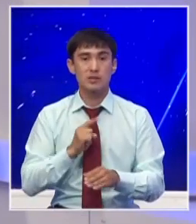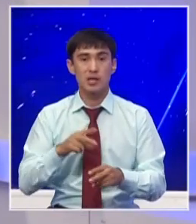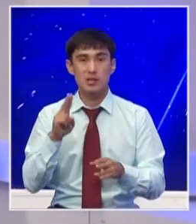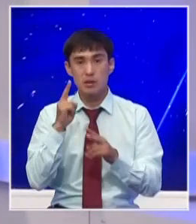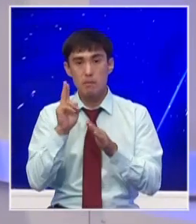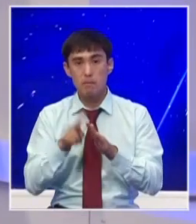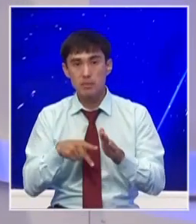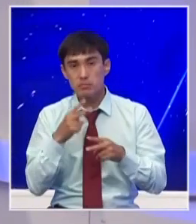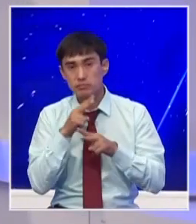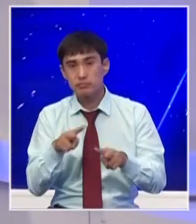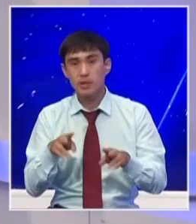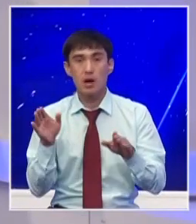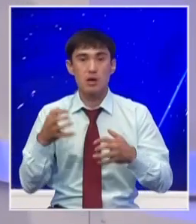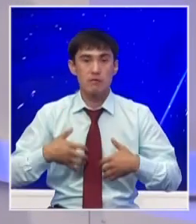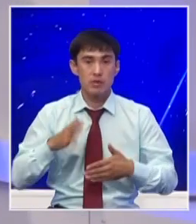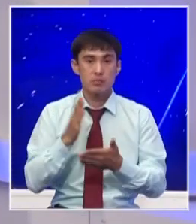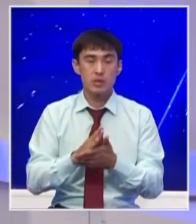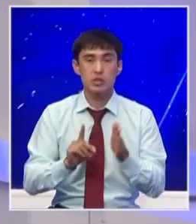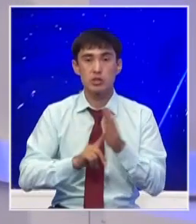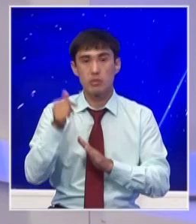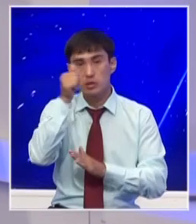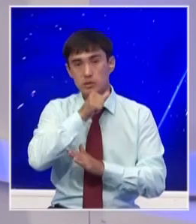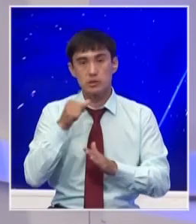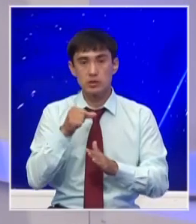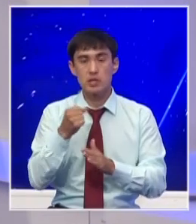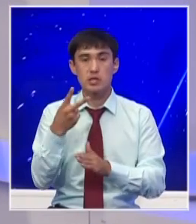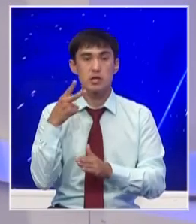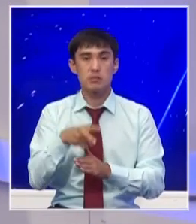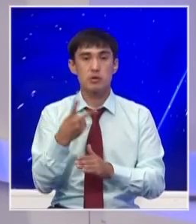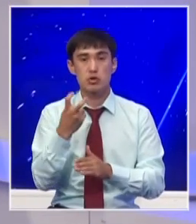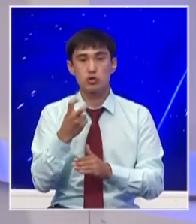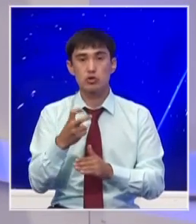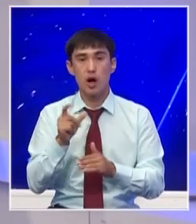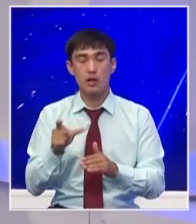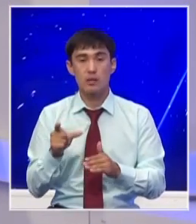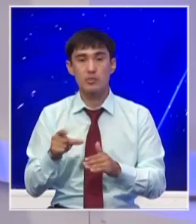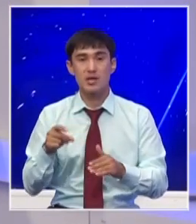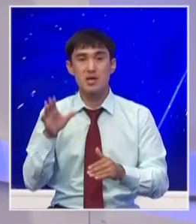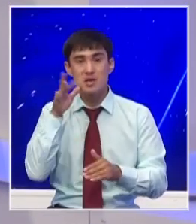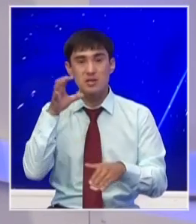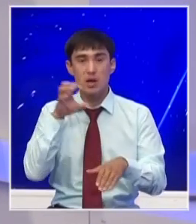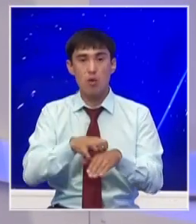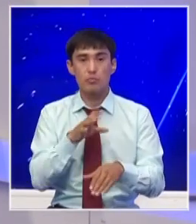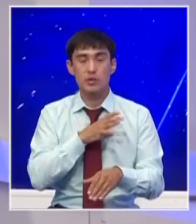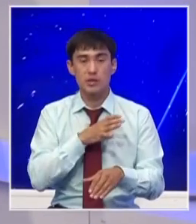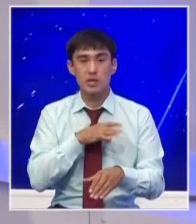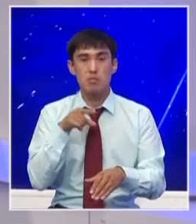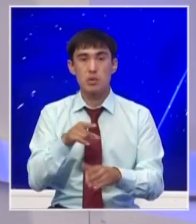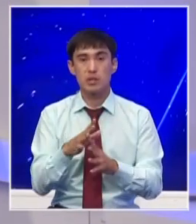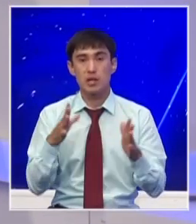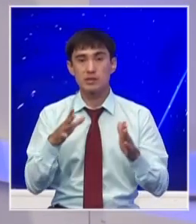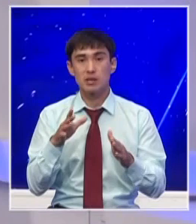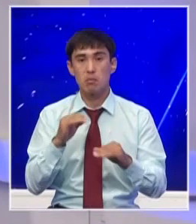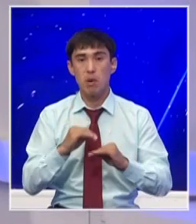қараусыз жібере жануарларды қосыңыз. Жыл басынан өңірде бас аяғы 2200-ге жуық адамды ит қауыпты. Мыңнан